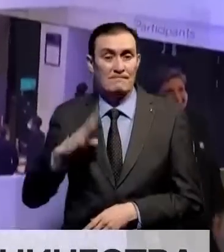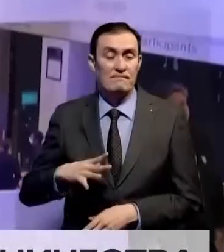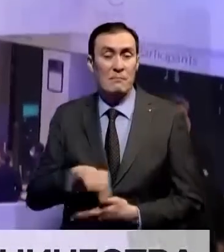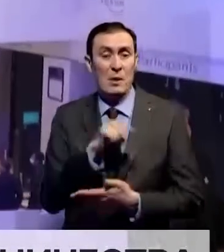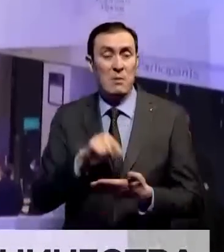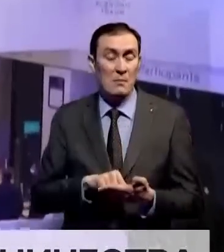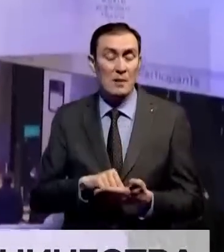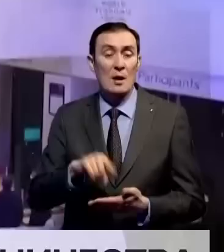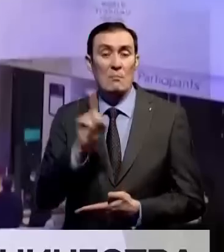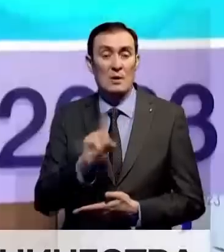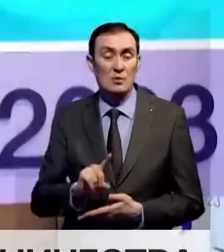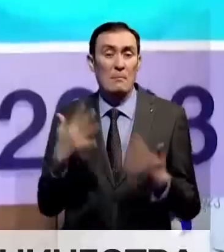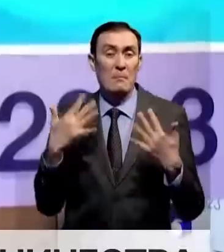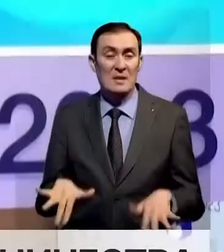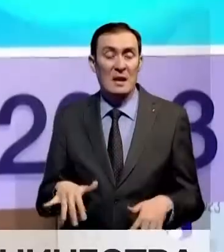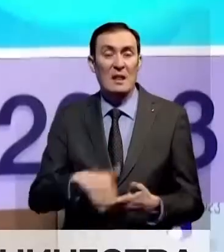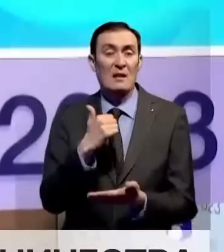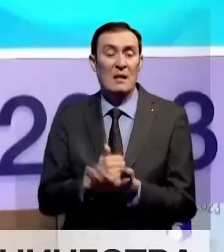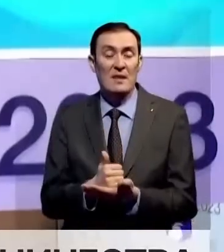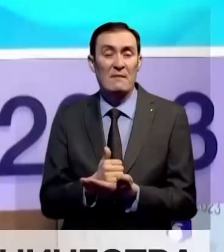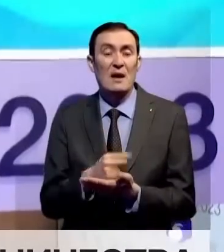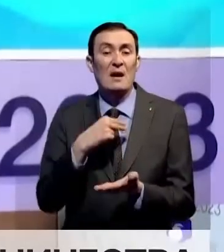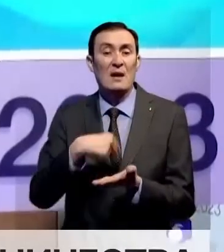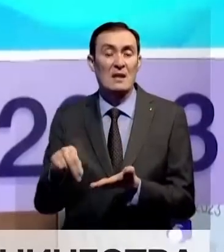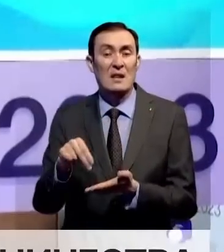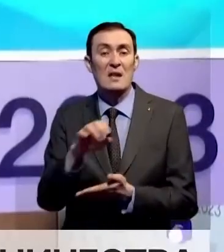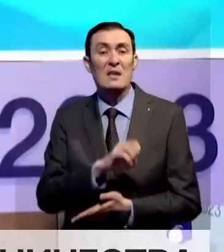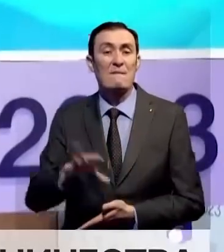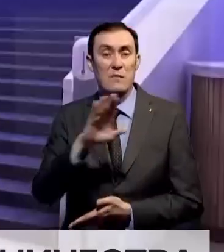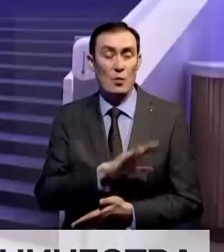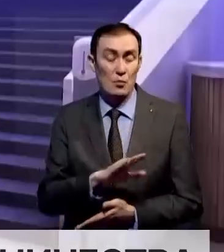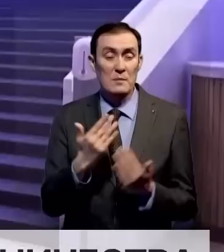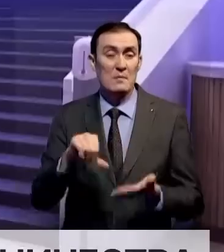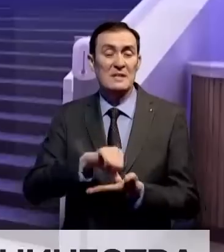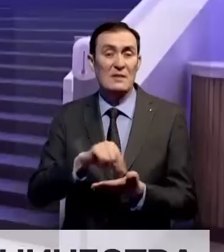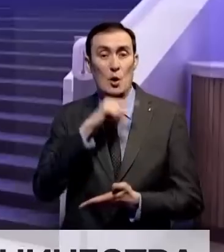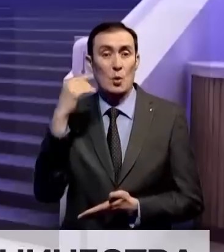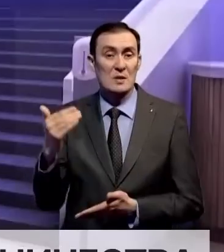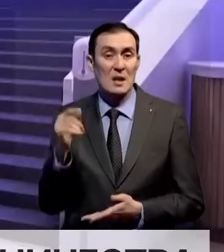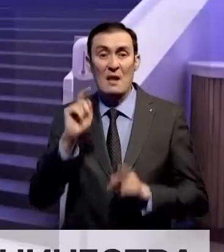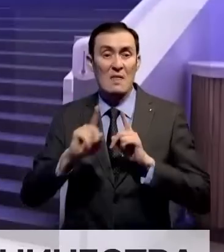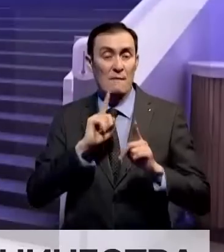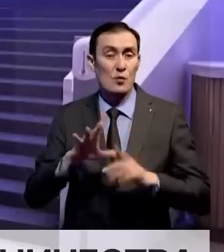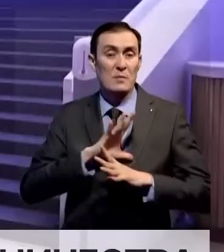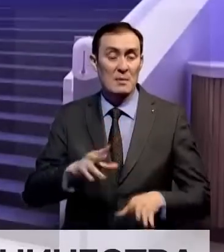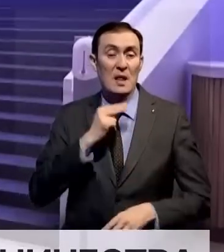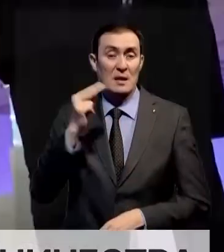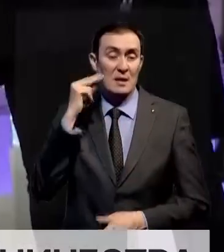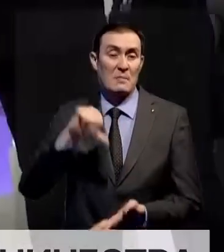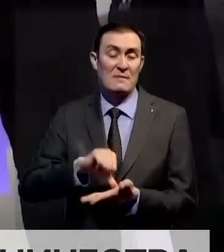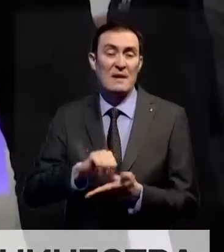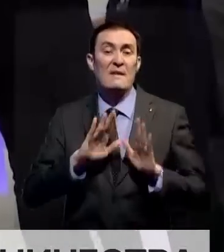проблемами, потому что страна потеряла своего главного клиента – Евросоюз. К слову, представителей России на форуме не было. Китай же